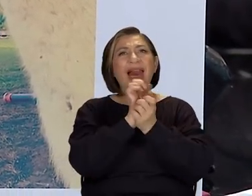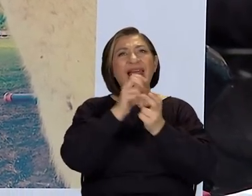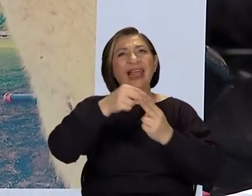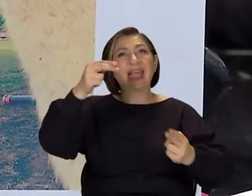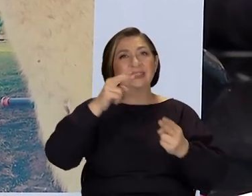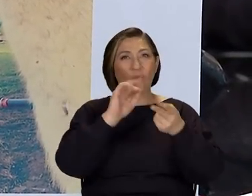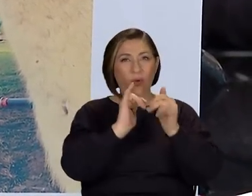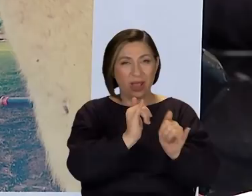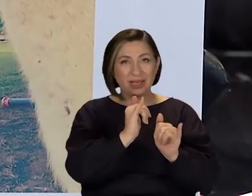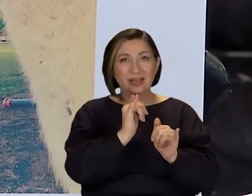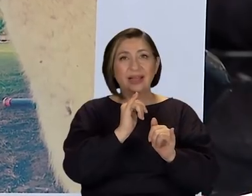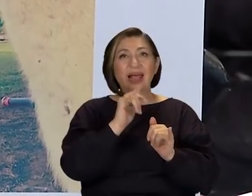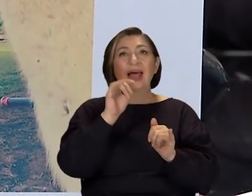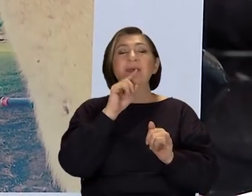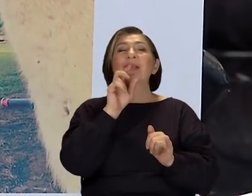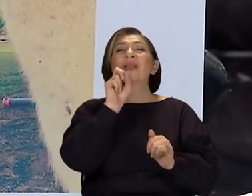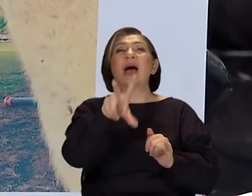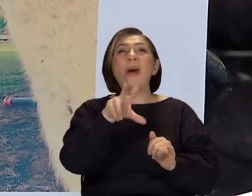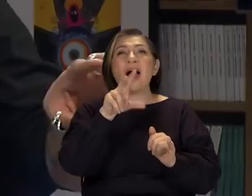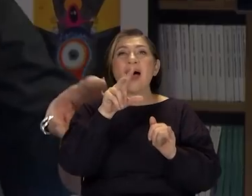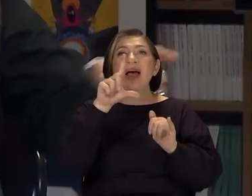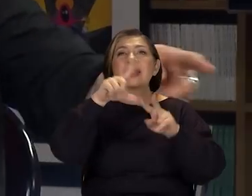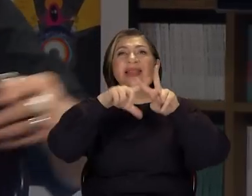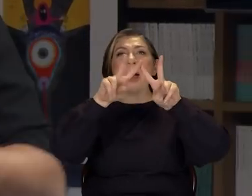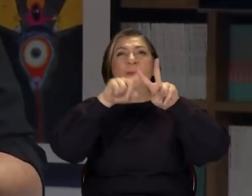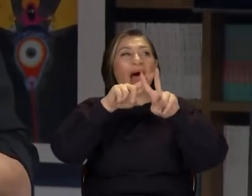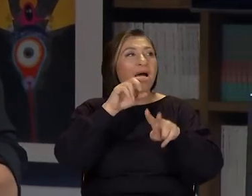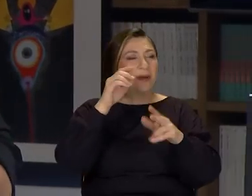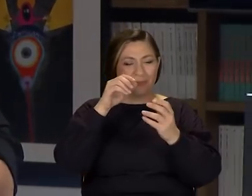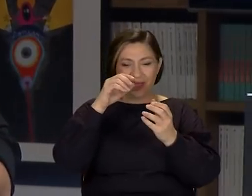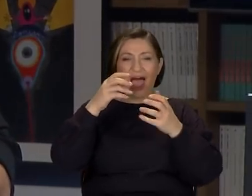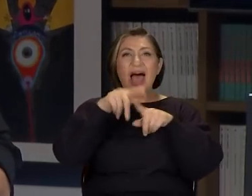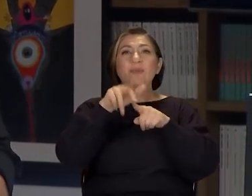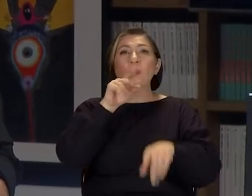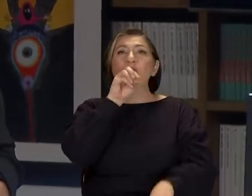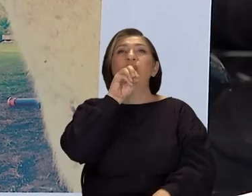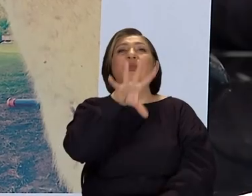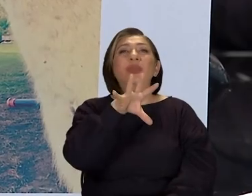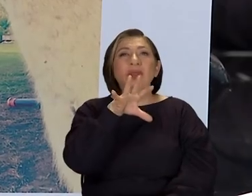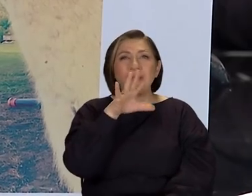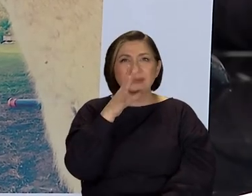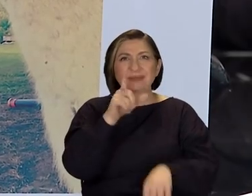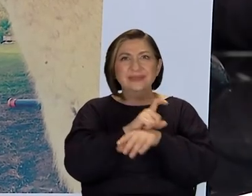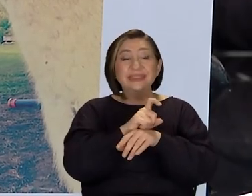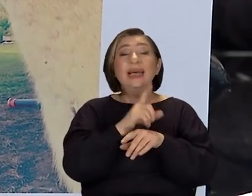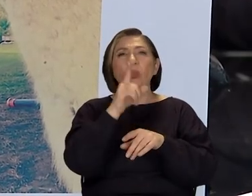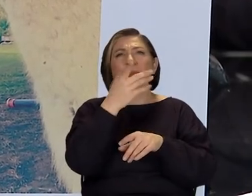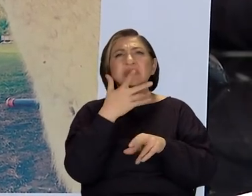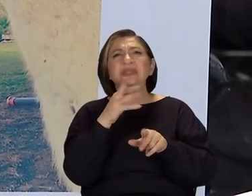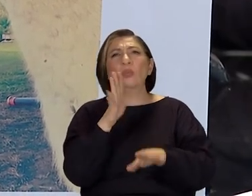oynarken. Abi lamalar var. Bu lama mı? Evet. Lamaya da benzemiyor. Hiç ne belli